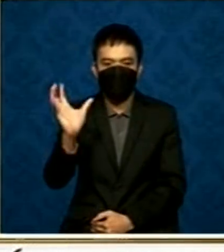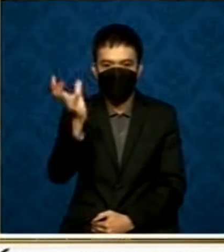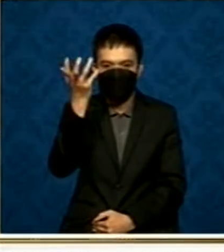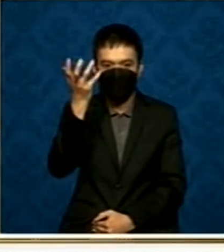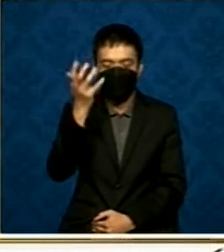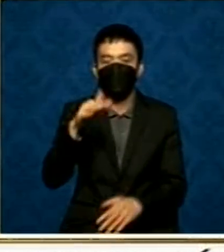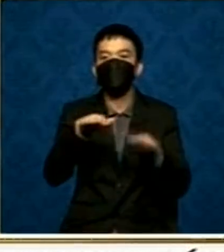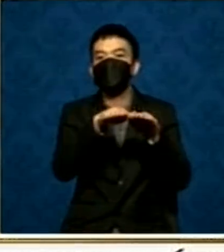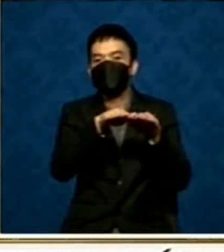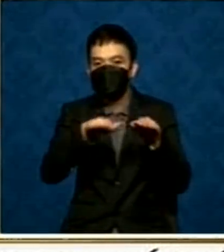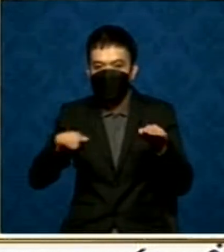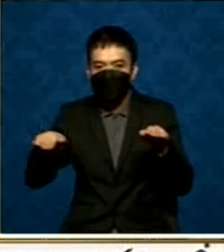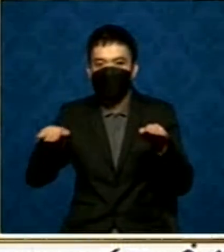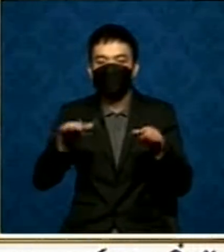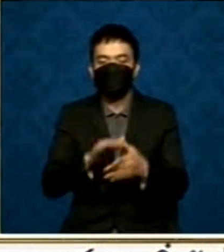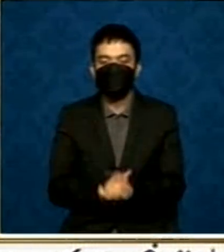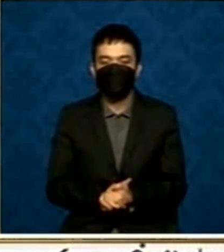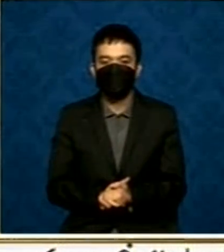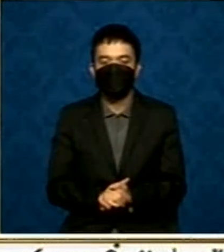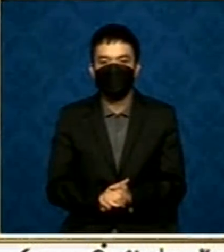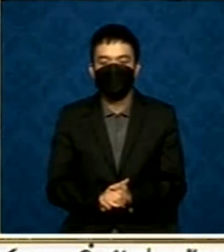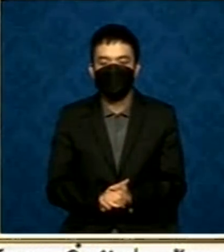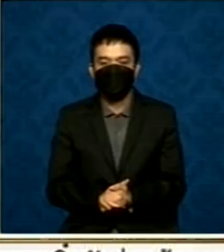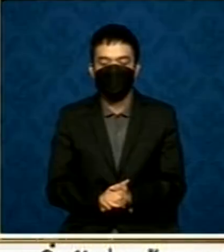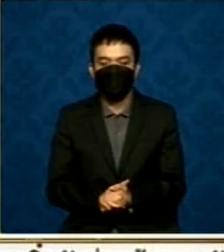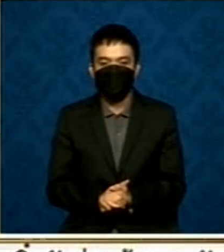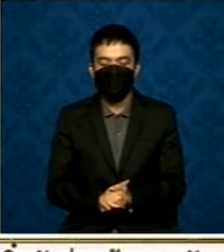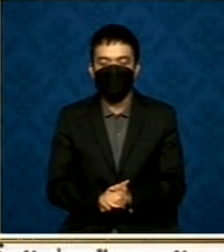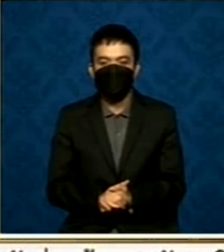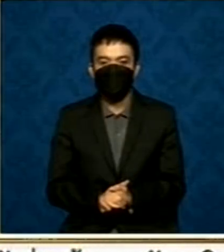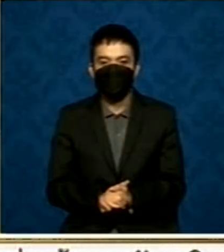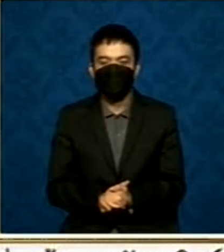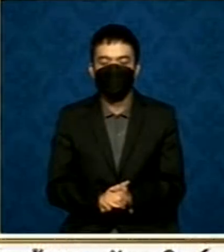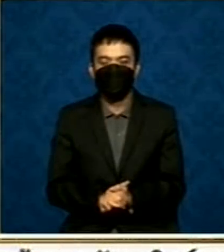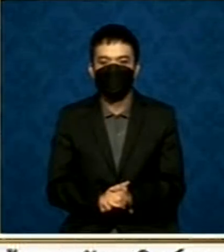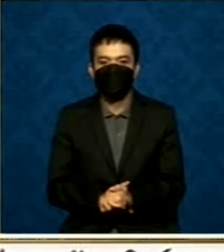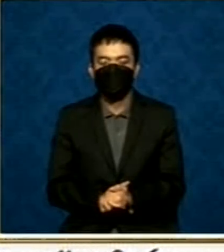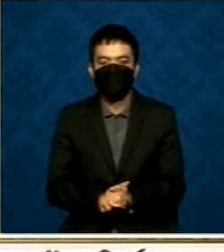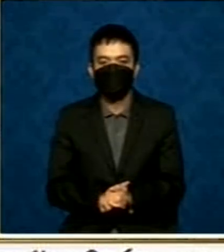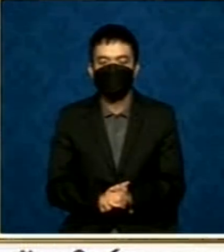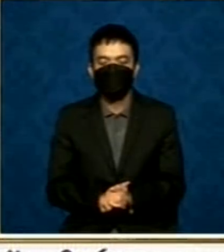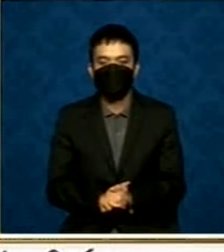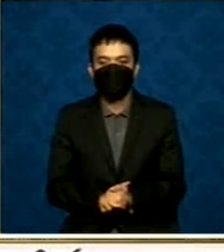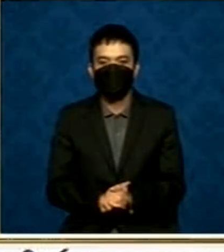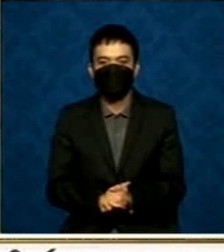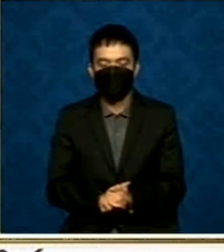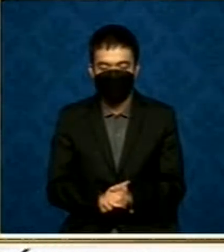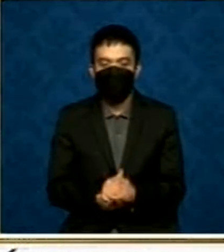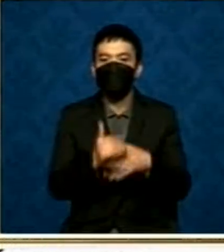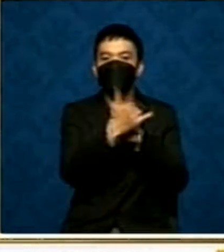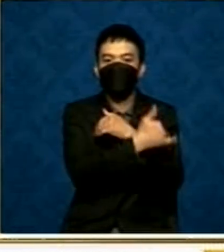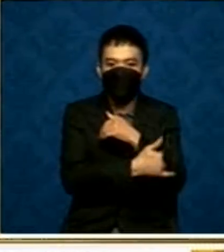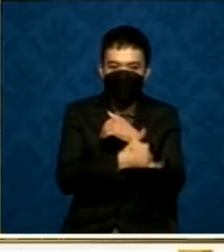เป็เพื่อนฐาน ขนาดอยู่กัน ไปในฐานะที่เป็นประเทศเพอนบ้าน